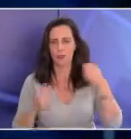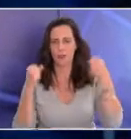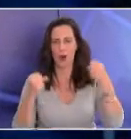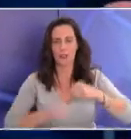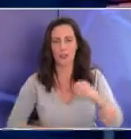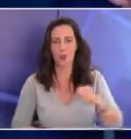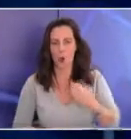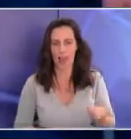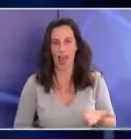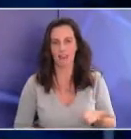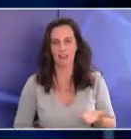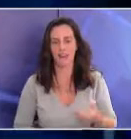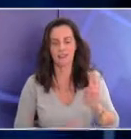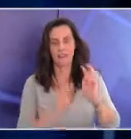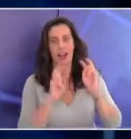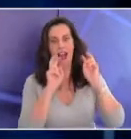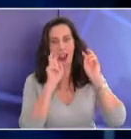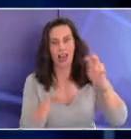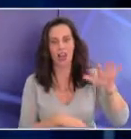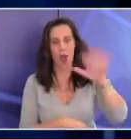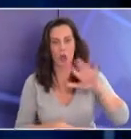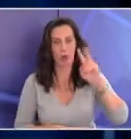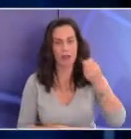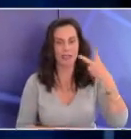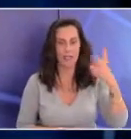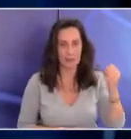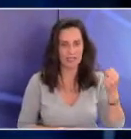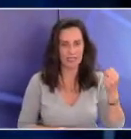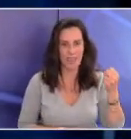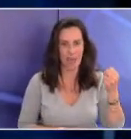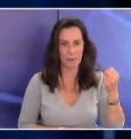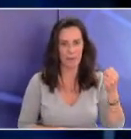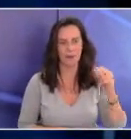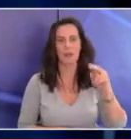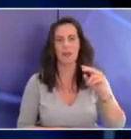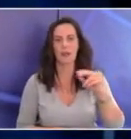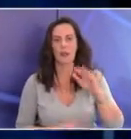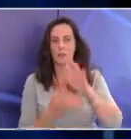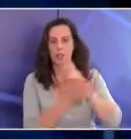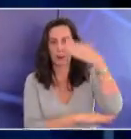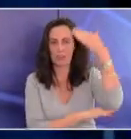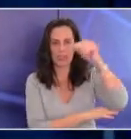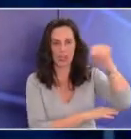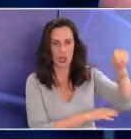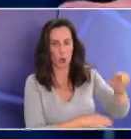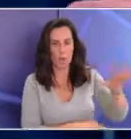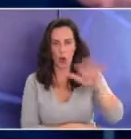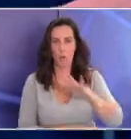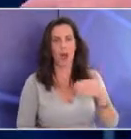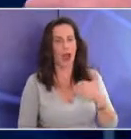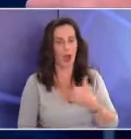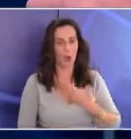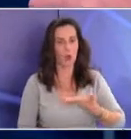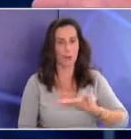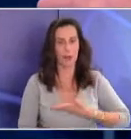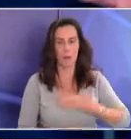סקוטלנד, כי אם סקוטלנד תעפיל ליורו ב-2020, שיתקיים ב-12 מדינות שונות באירופה, אנחנו